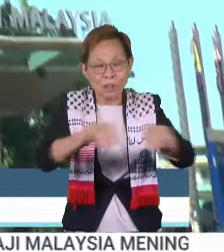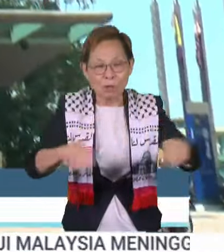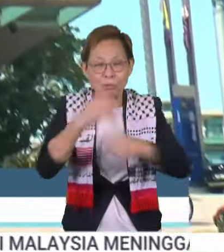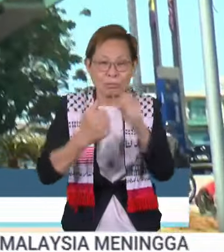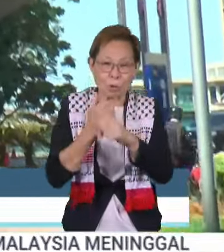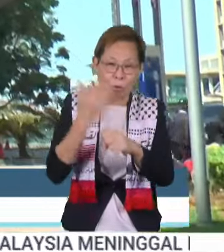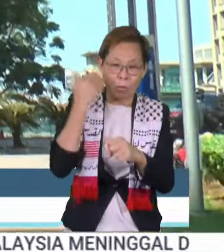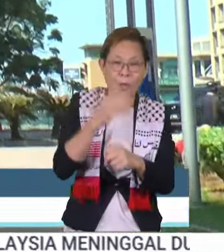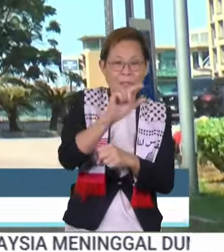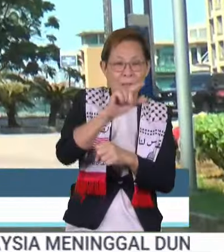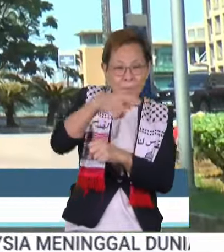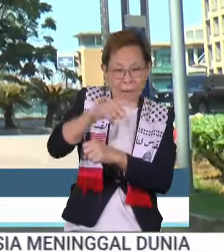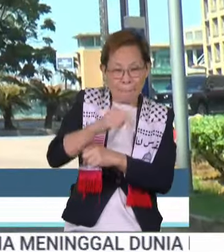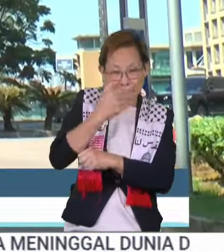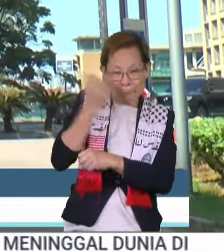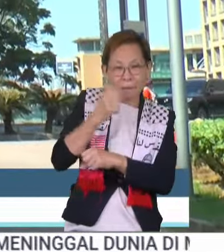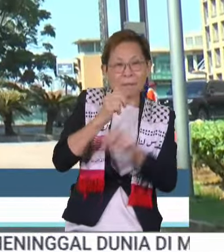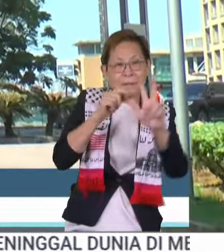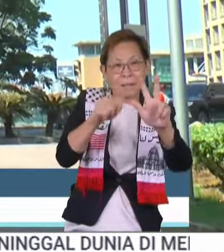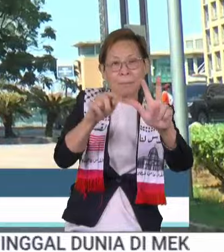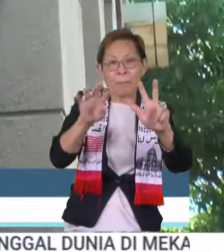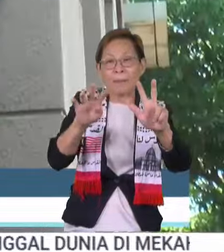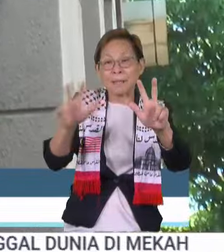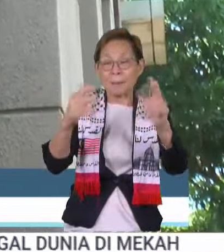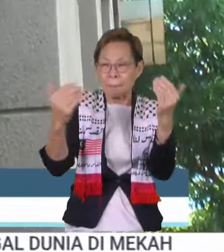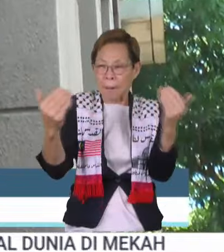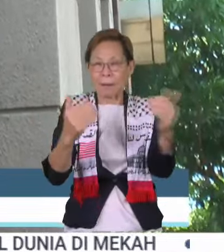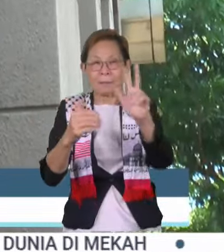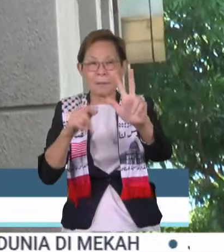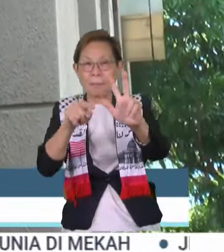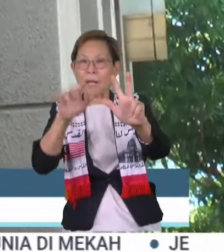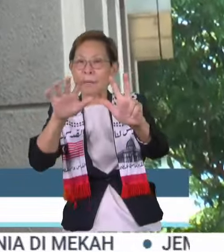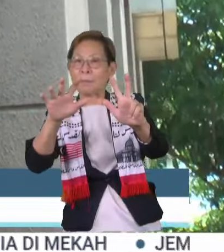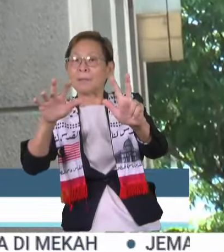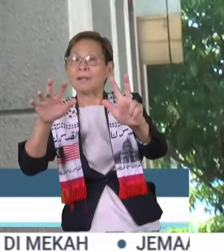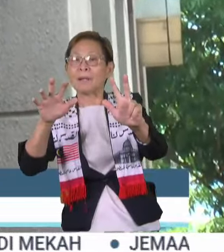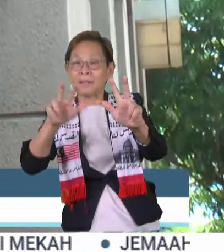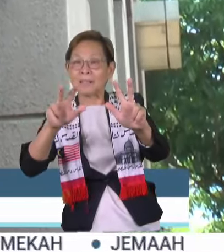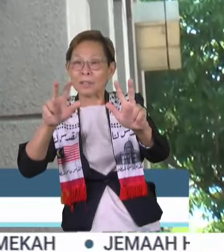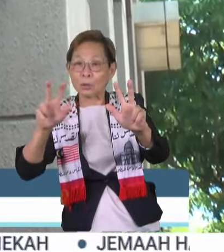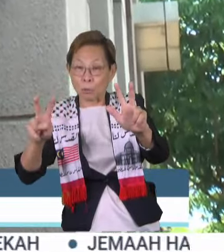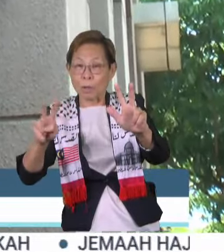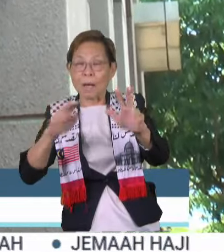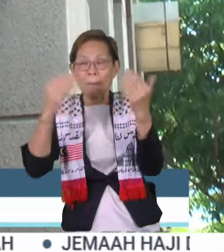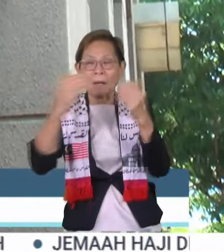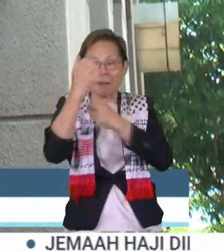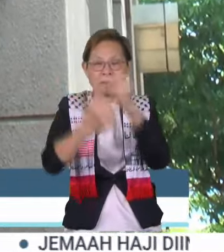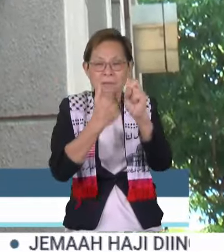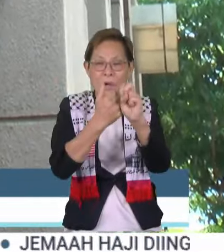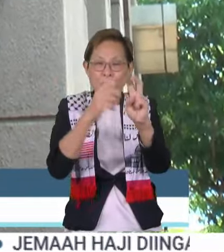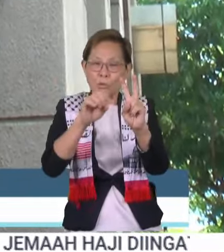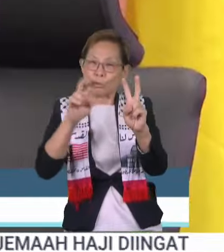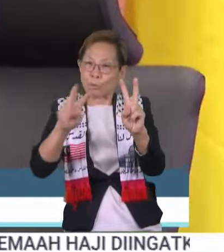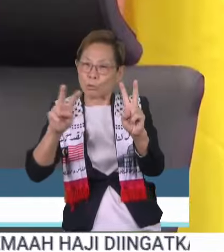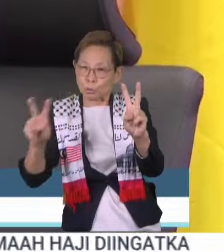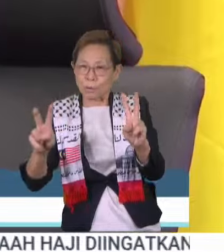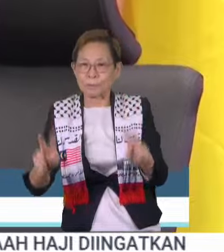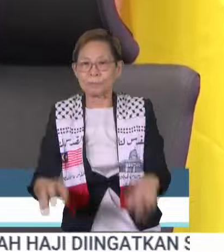GPN-nya juga lebih baik iaitu 3.43 berbanding 3.52 pada tahun 2022.